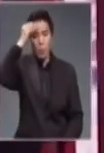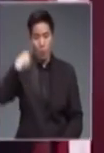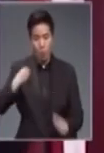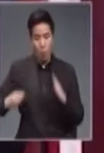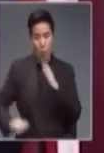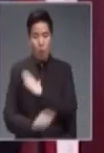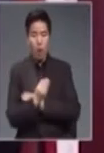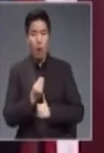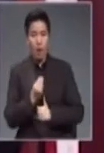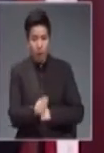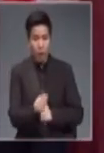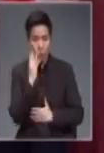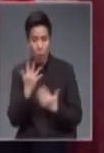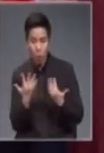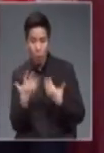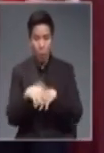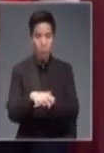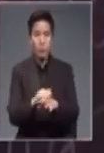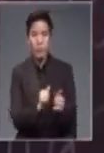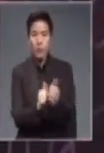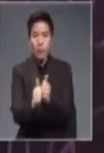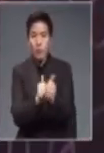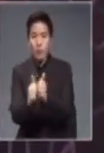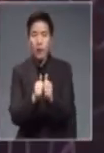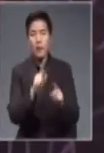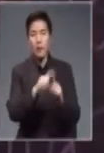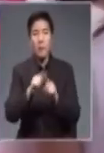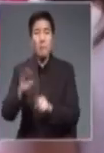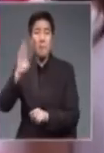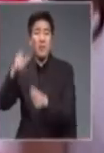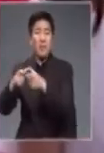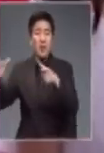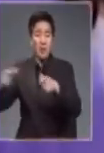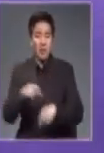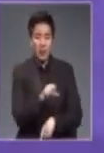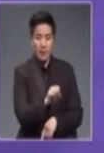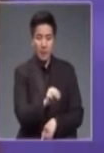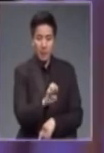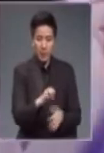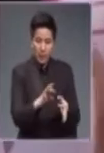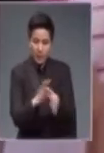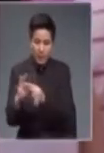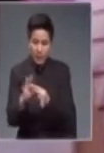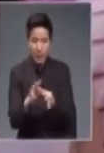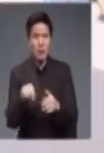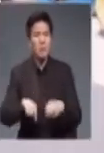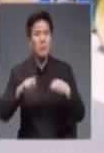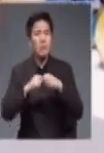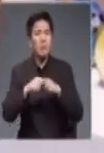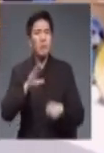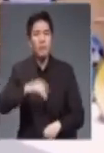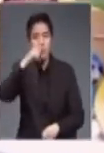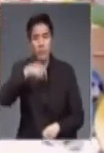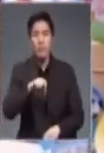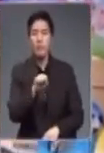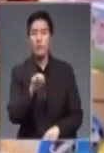นะครับได้ไต่ถามไขข้อข้องใจในการที่จะเข้ามาร่วมมือกันในกระบวนการสร้างความเข้าใจเกิดการมีส่วนร่วมอย่างแท้จริง